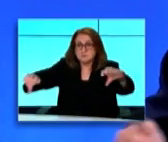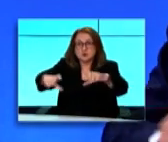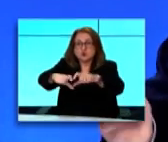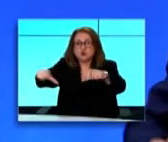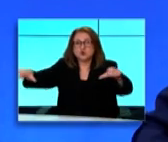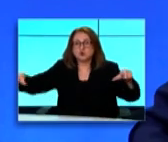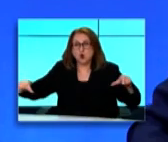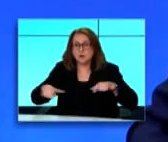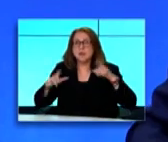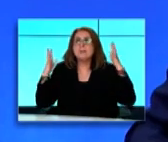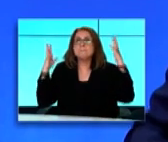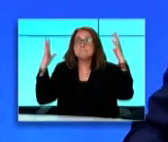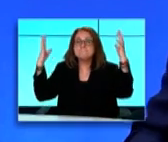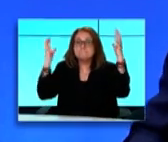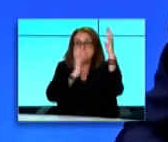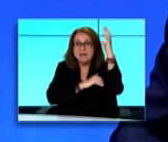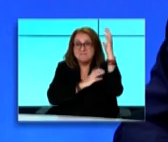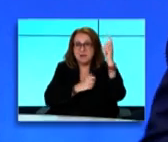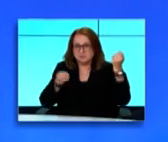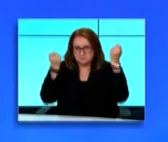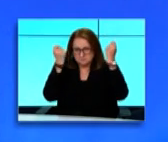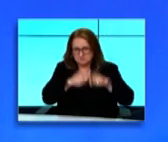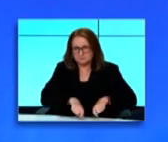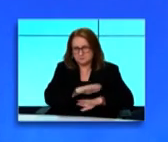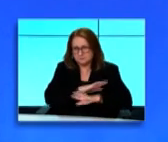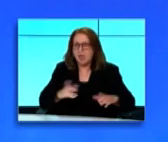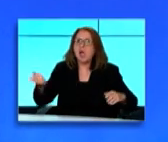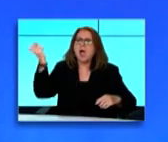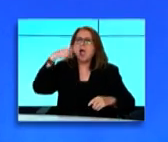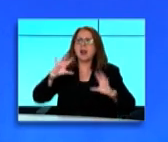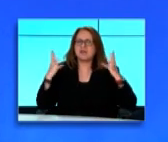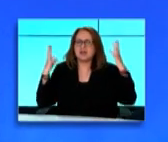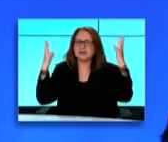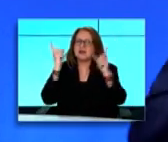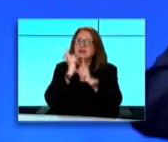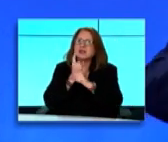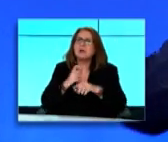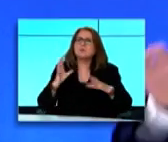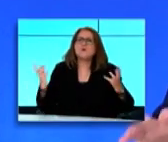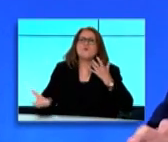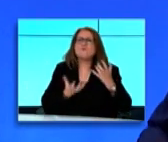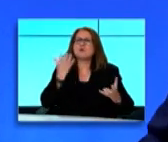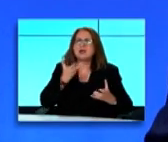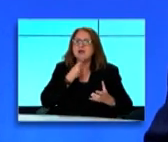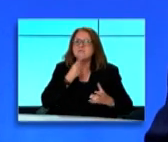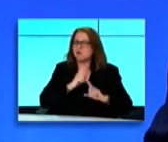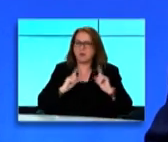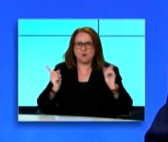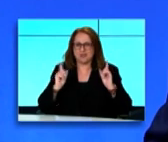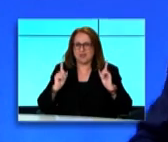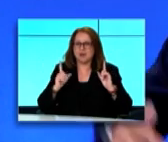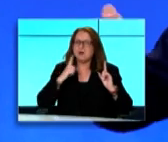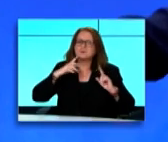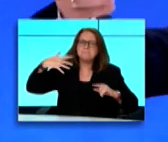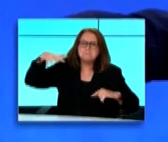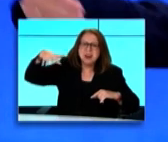Θα φυτέψουμε άλλα δέντρα. Θα φυτέψουμε βραδίκαυστα, θα φυτέψουμε πλατήφυλλα. Αλλά δεν θα πάμε να κάνουμε γύρω από τους οικισμούς